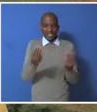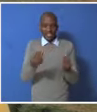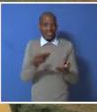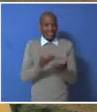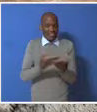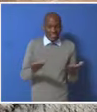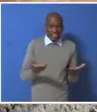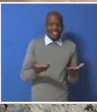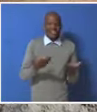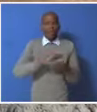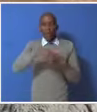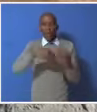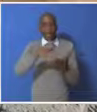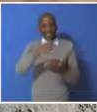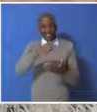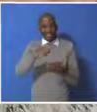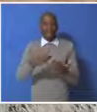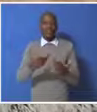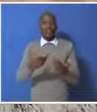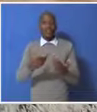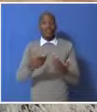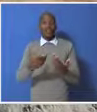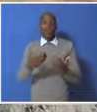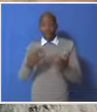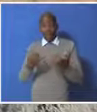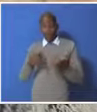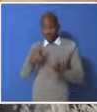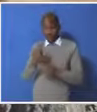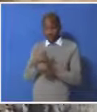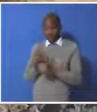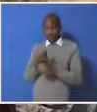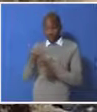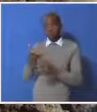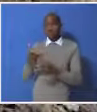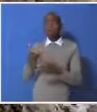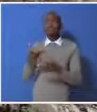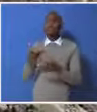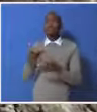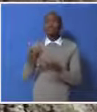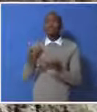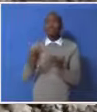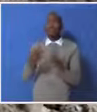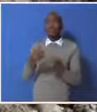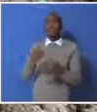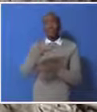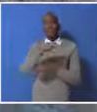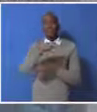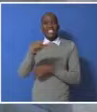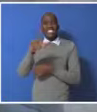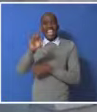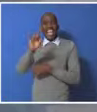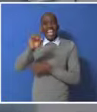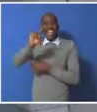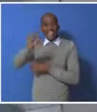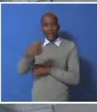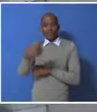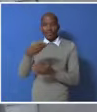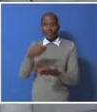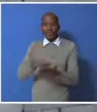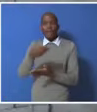e leng gore di a tlhokagala, and ke tsaya gore tse re di dirisitseng gana was about mo 28,000 go